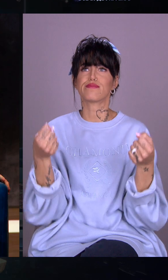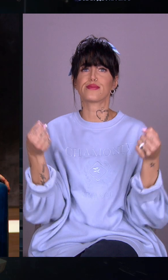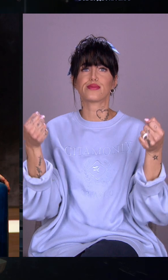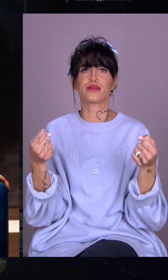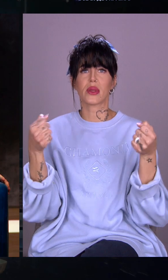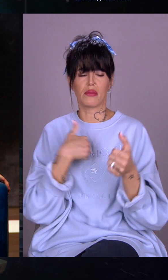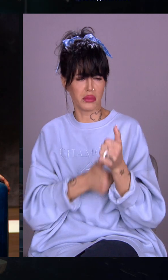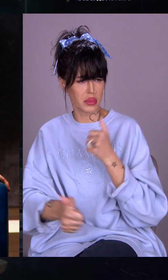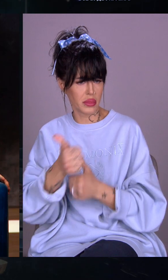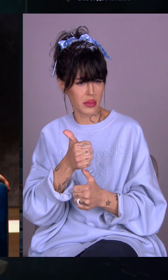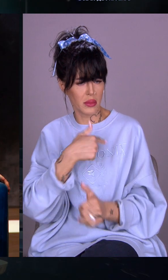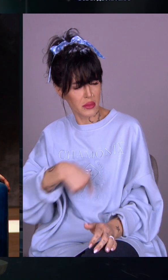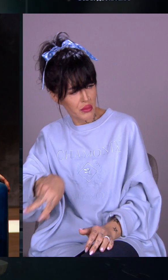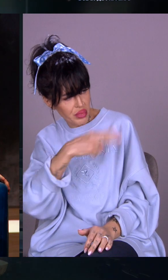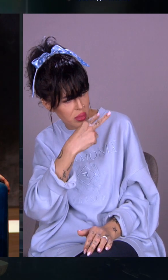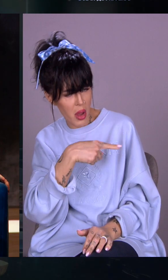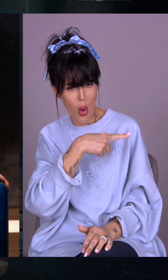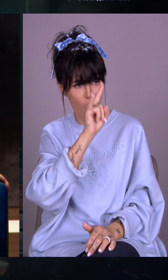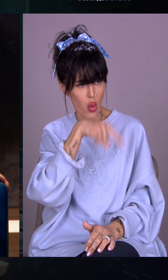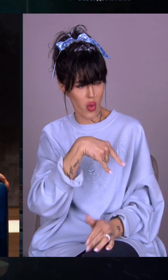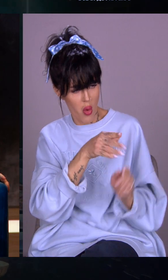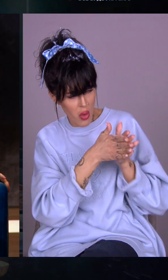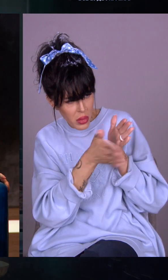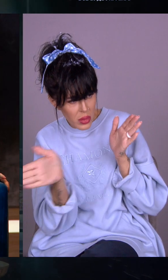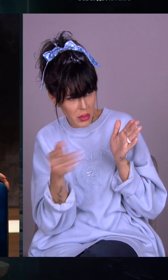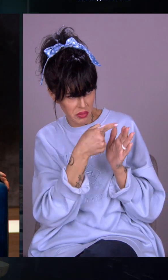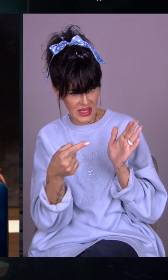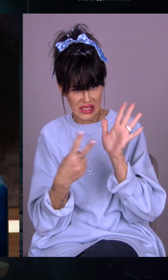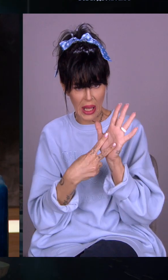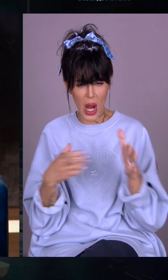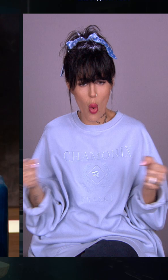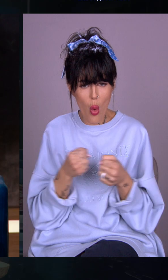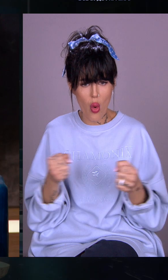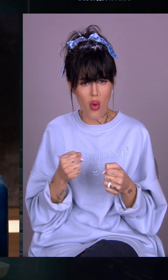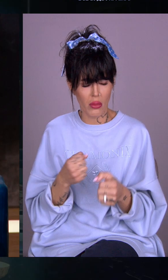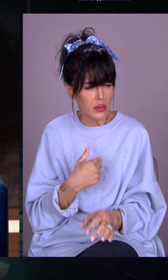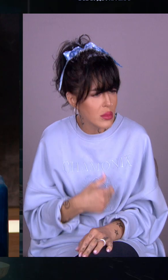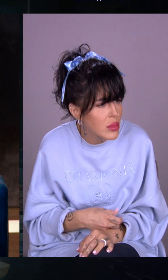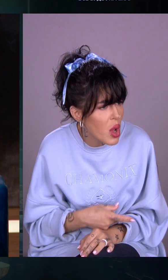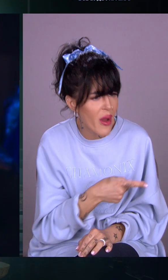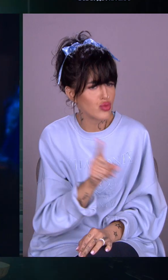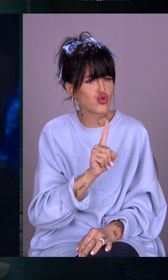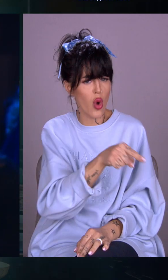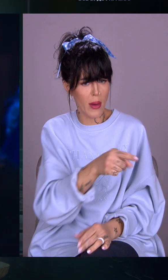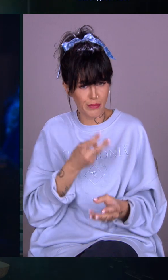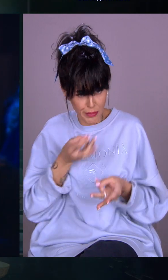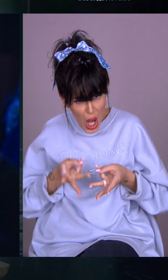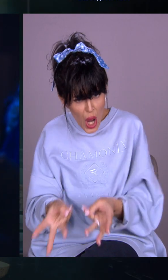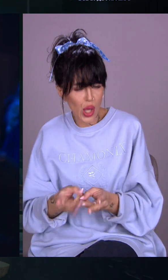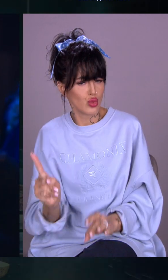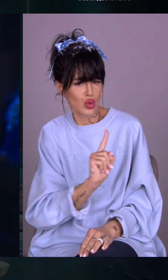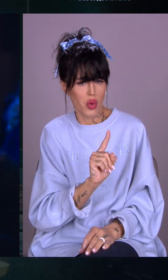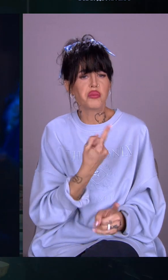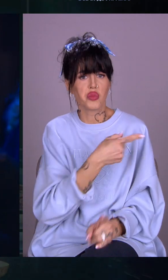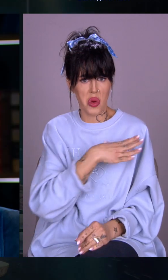раз обганяю, дивлюсь, у нього окно відкрите. І мінус 7. Я думаю, ніхіра себе там печка вали у чувака. Що